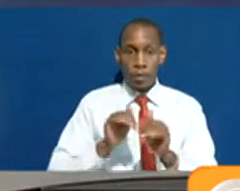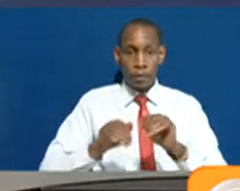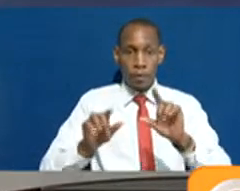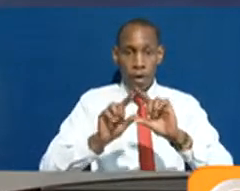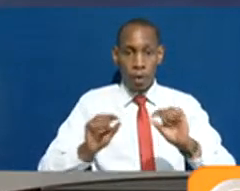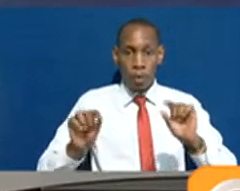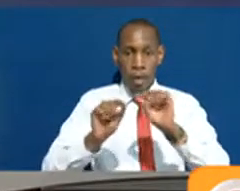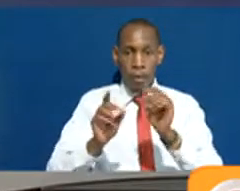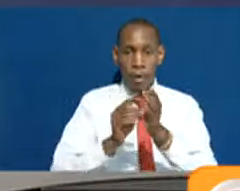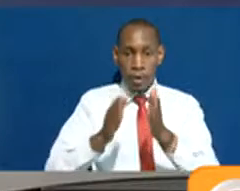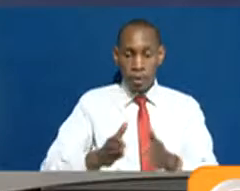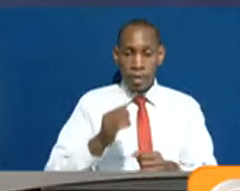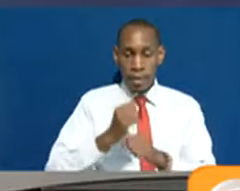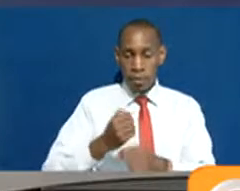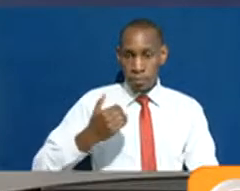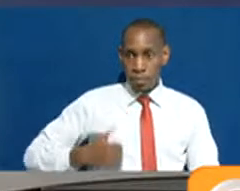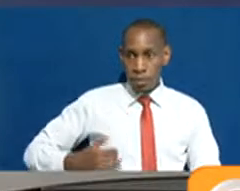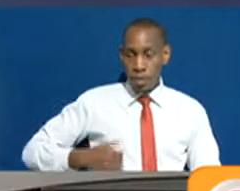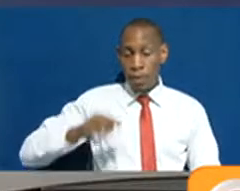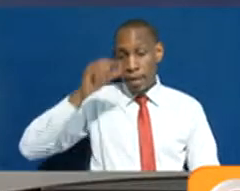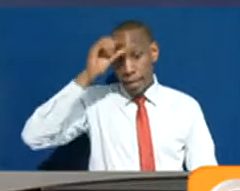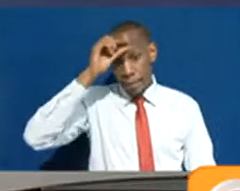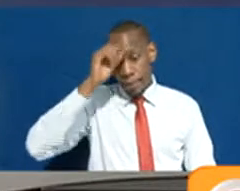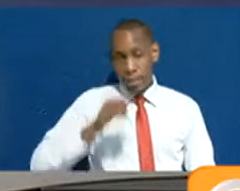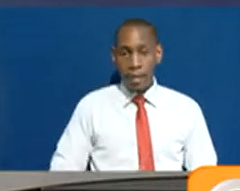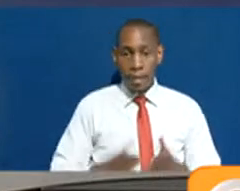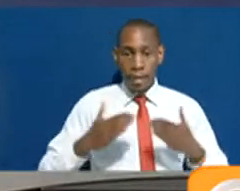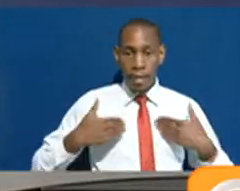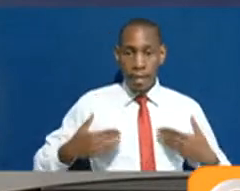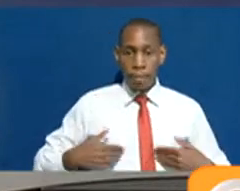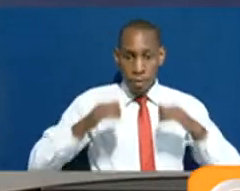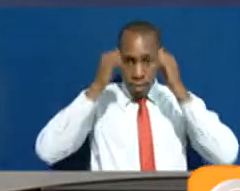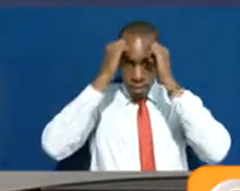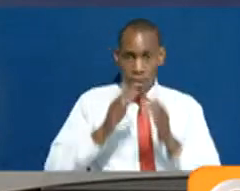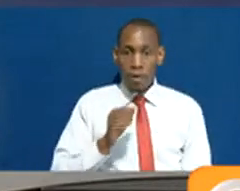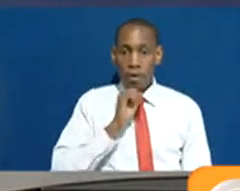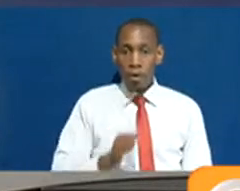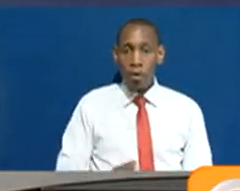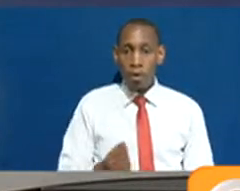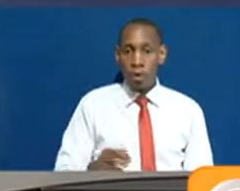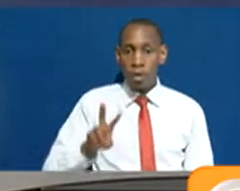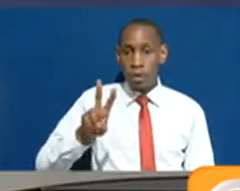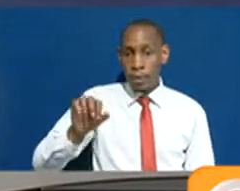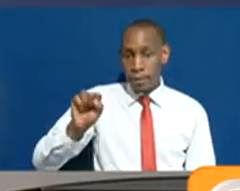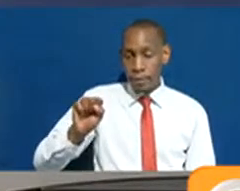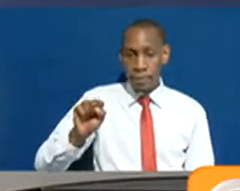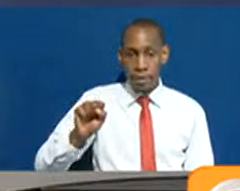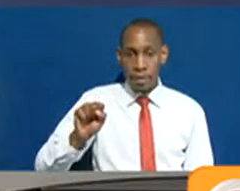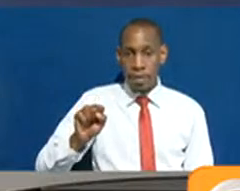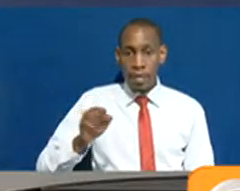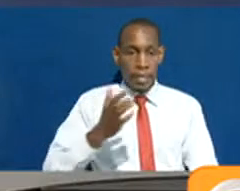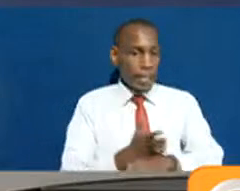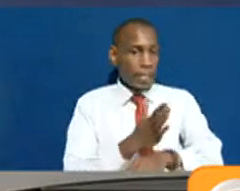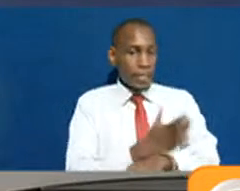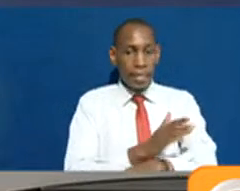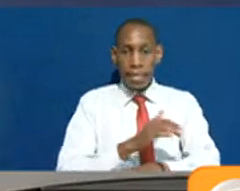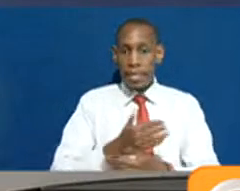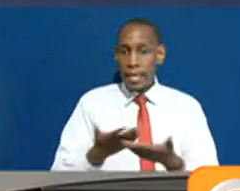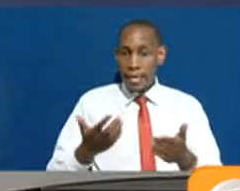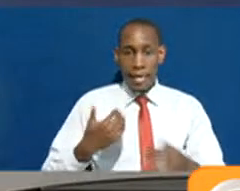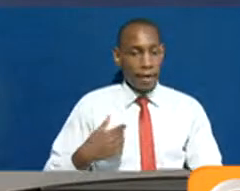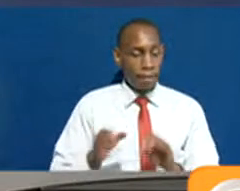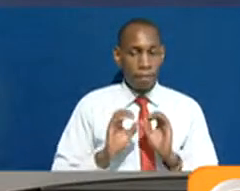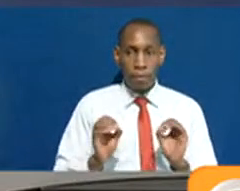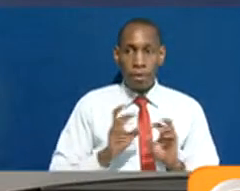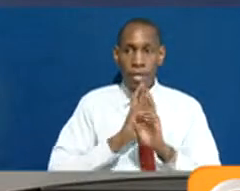daktari mkuu upasuaji wa serikali Johansen Oduor, mwili wa mwanafunzi wa miaka 25 wa chuo kikuu haukuwa na majeraha yoyote mwilini kama